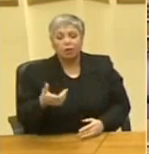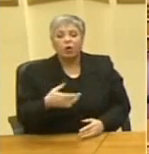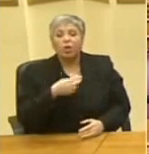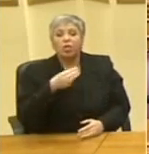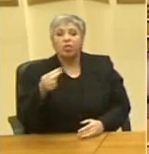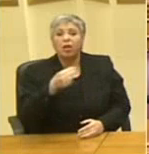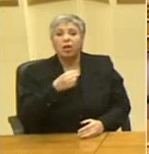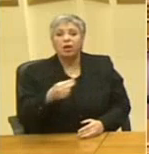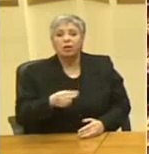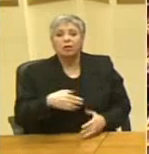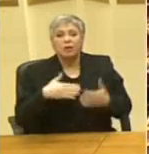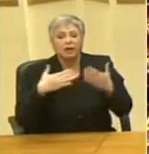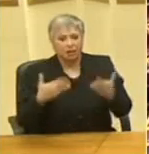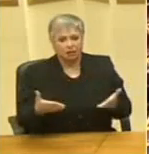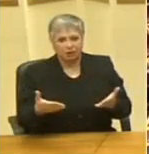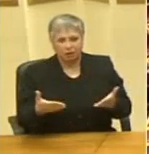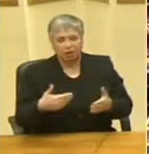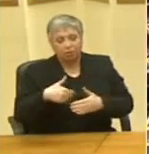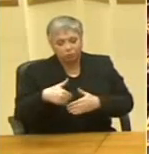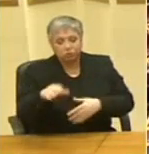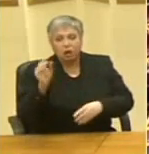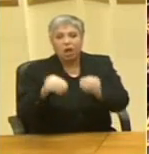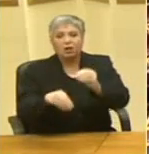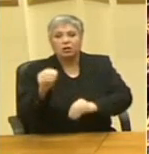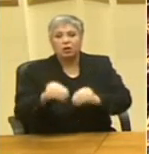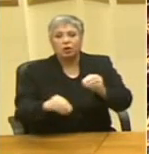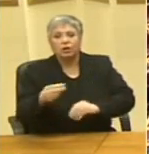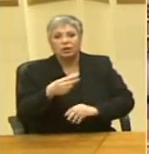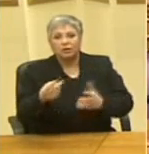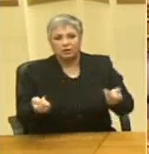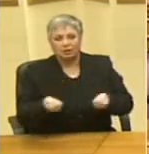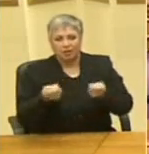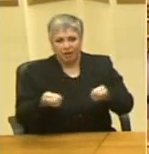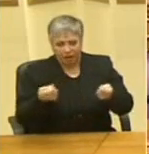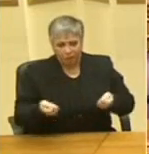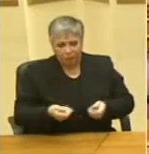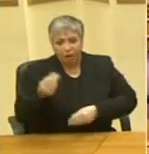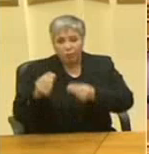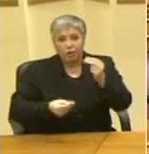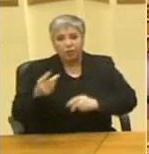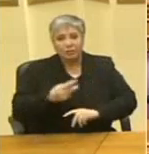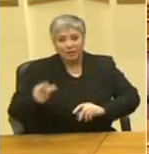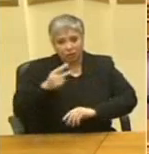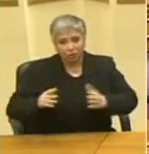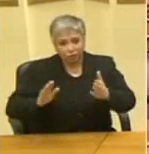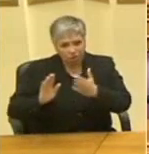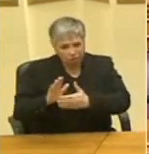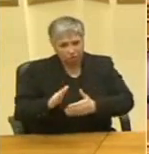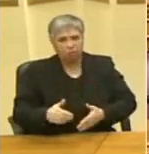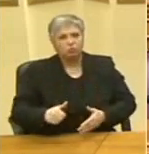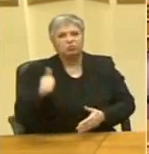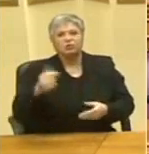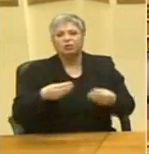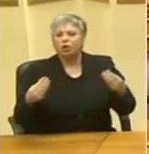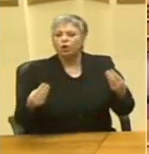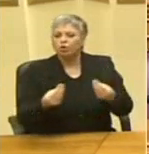Το θέμα είναι με ποιο θέμα θα πάμε σε εκλογές. Το θέμα λοιπόν είναι αν θα πάμε σε εκλογές με τα προβλήματα της κοινωνίας και με το είδος της κυβέρνησης και με το